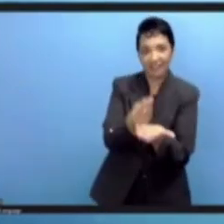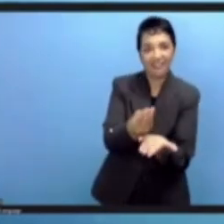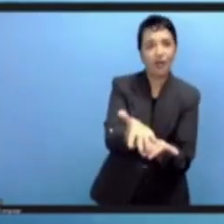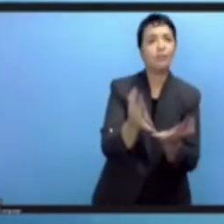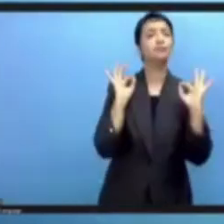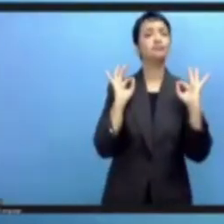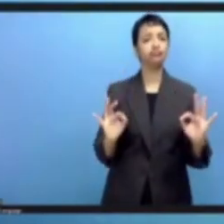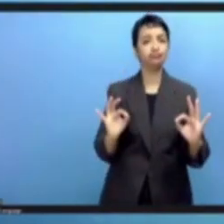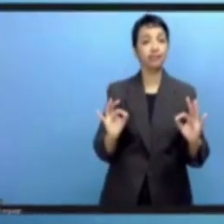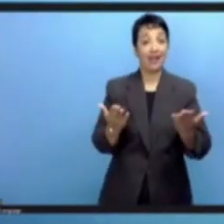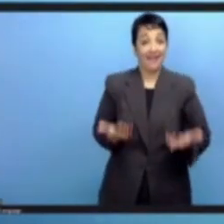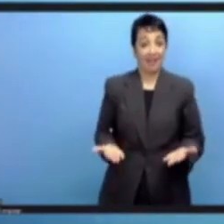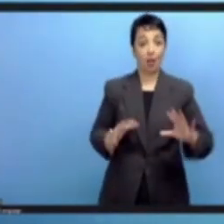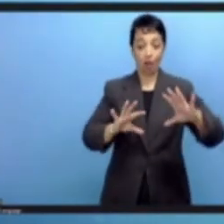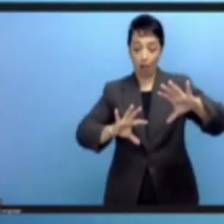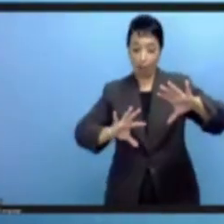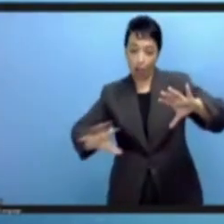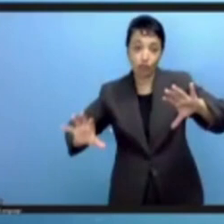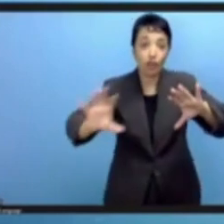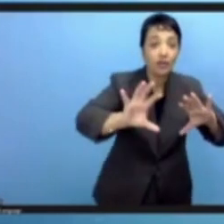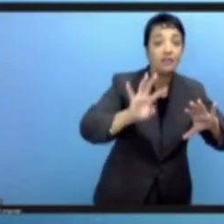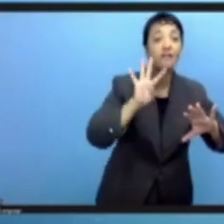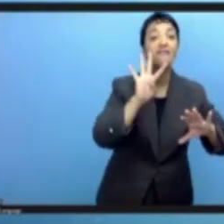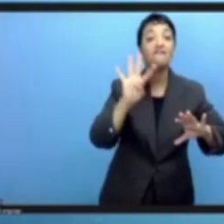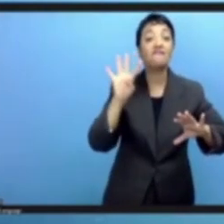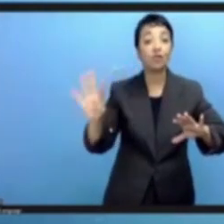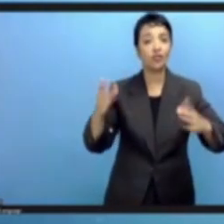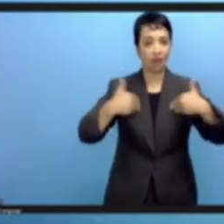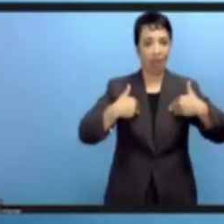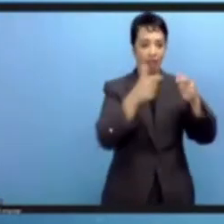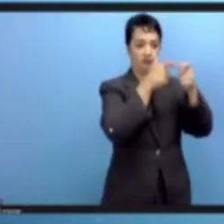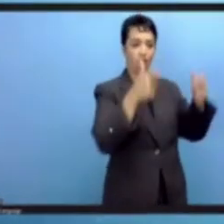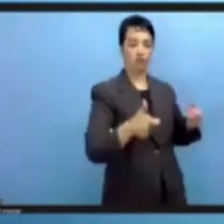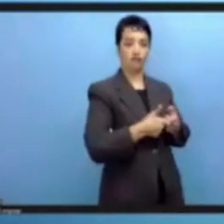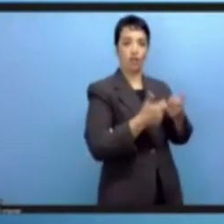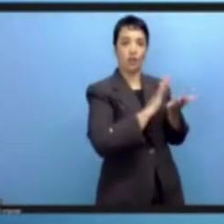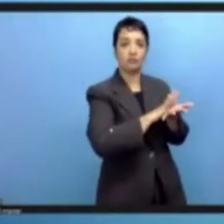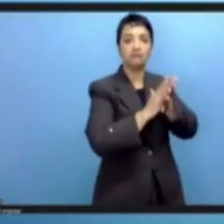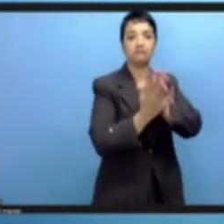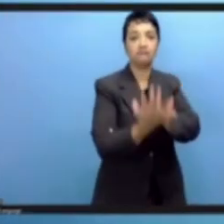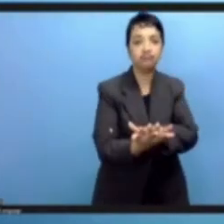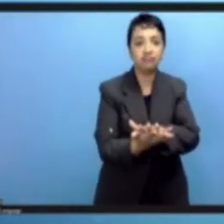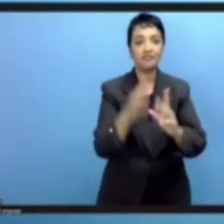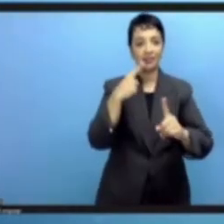décider d'une préparation à un monde numérique. Ce cadre